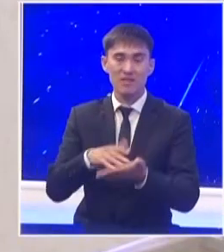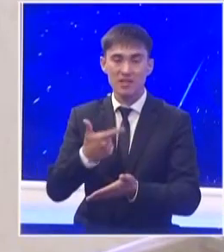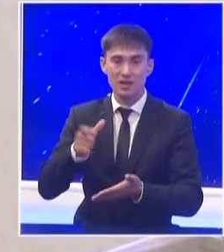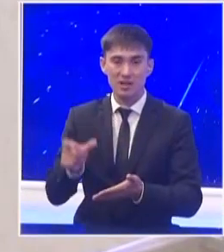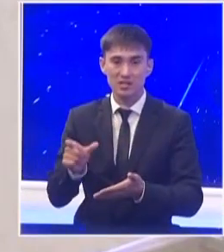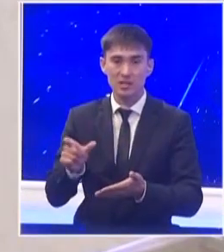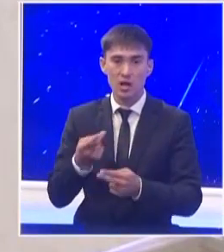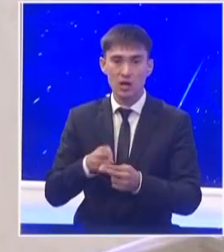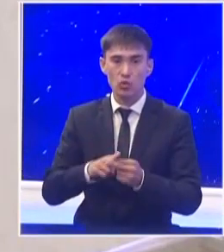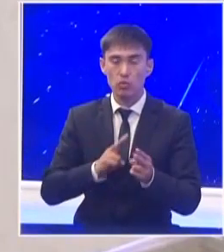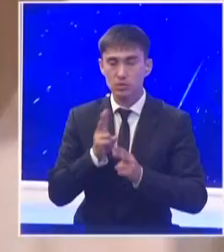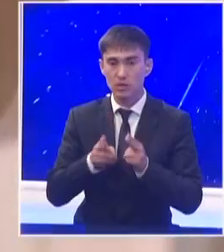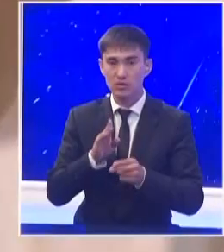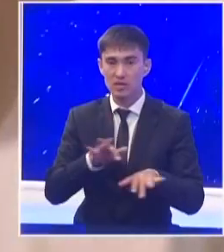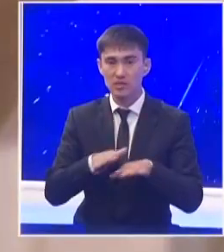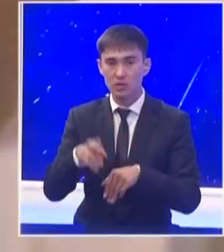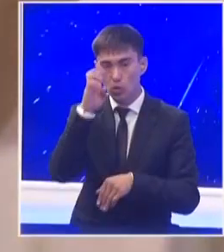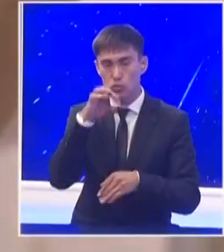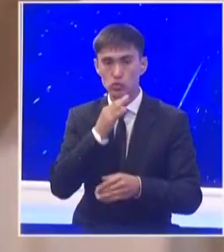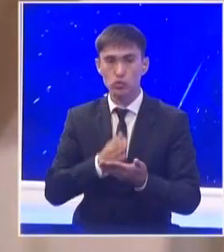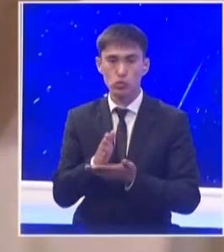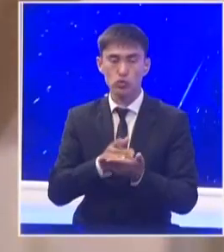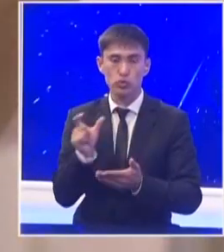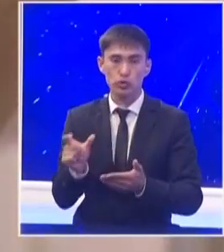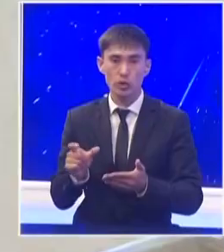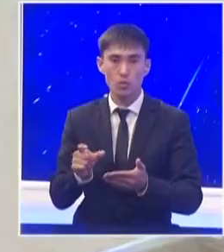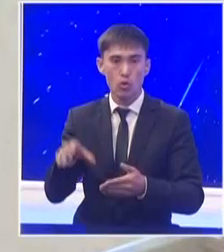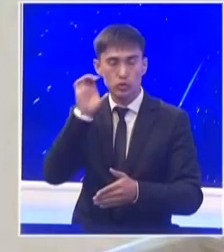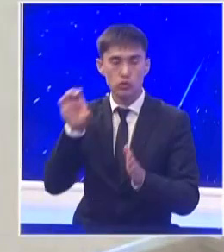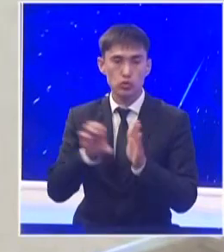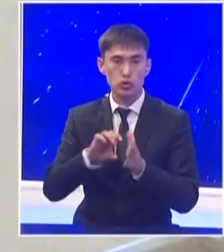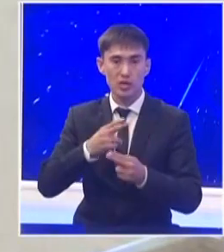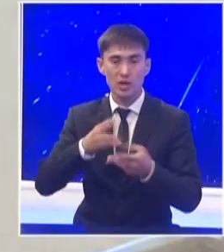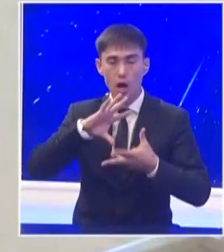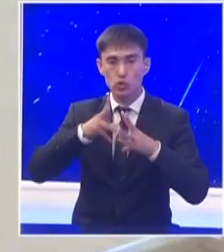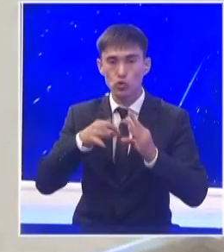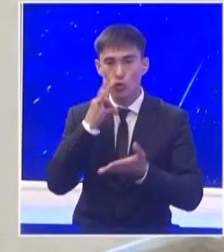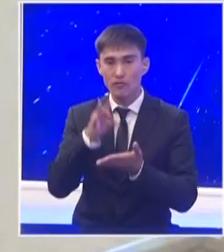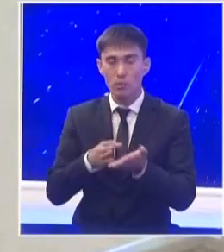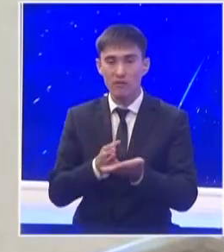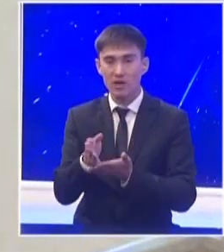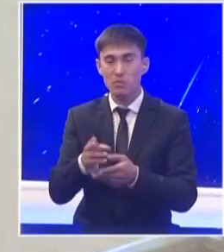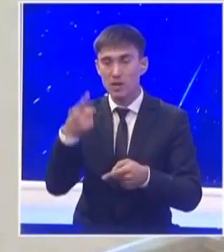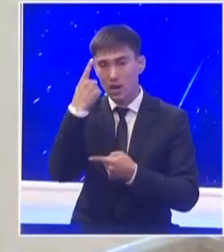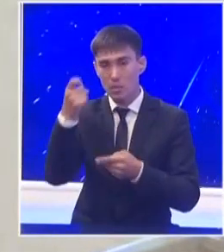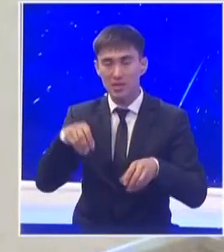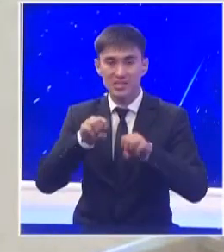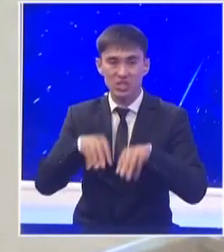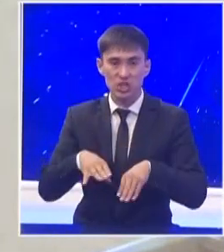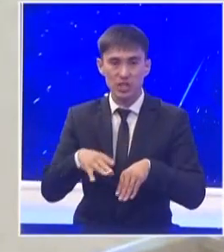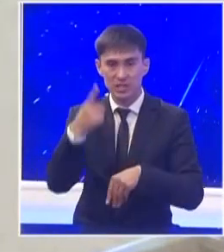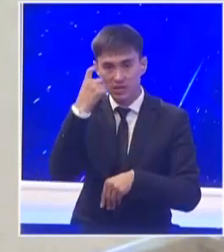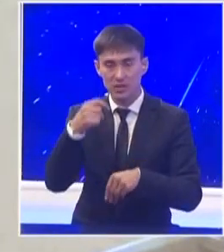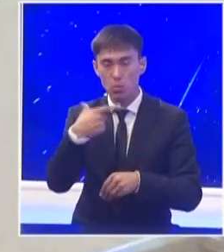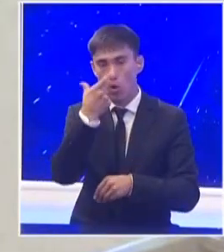граждан, которые обжалуют действия государственных служащих. По заслушиванию данных отчетов мы также направляем рекомендации решения Совета